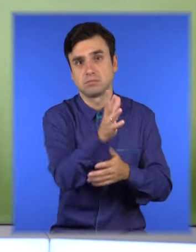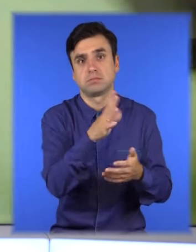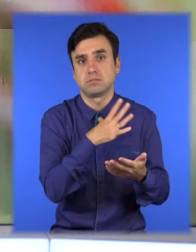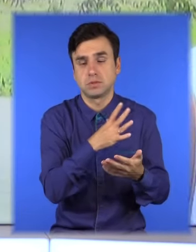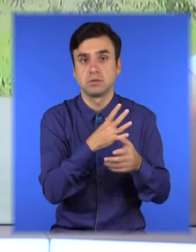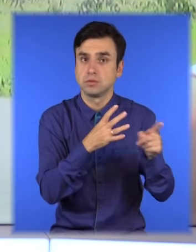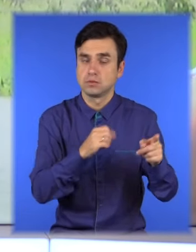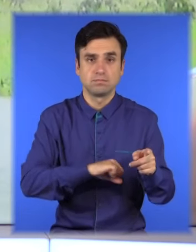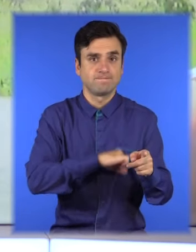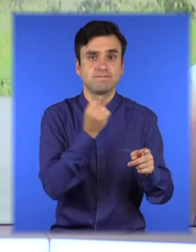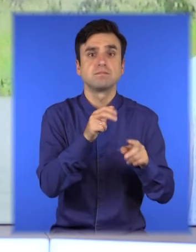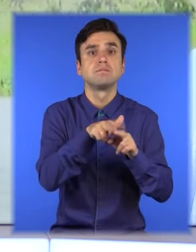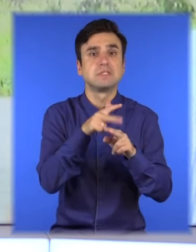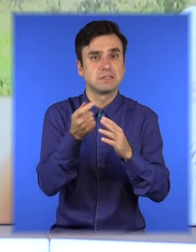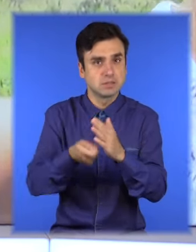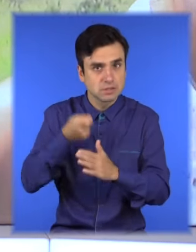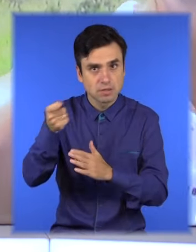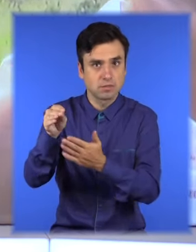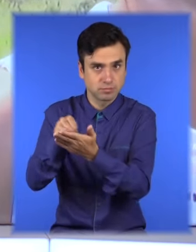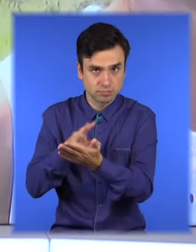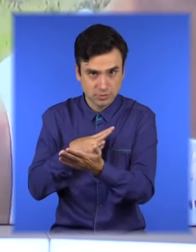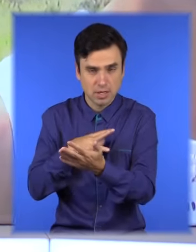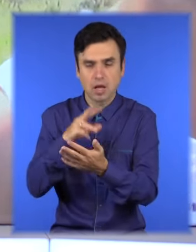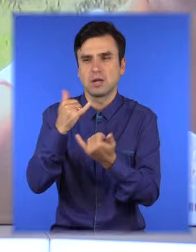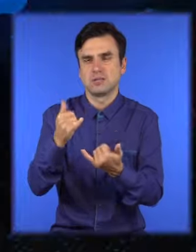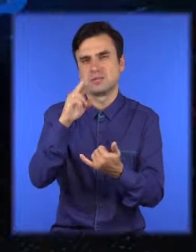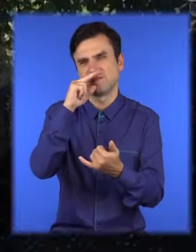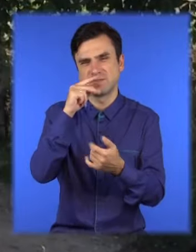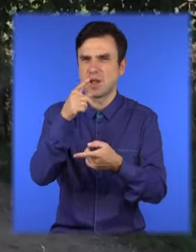забрати. Чому? Дізнаємося від Інни Бугайової.